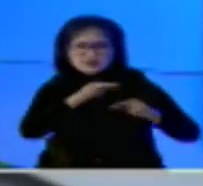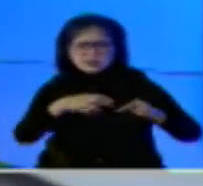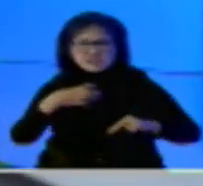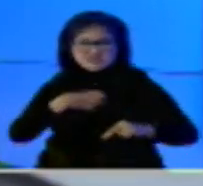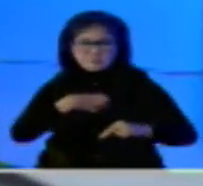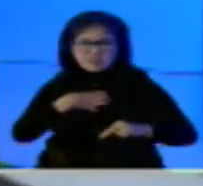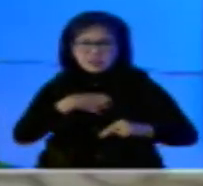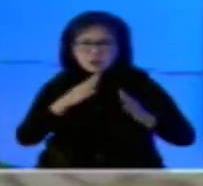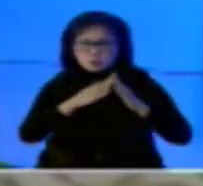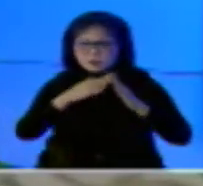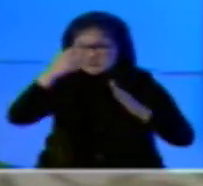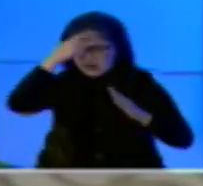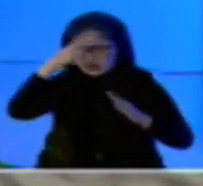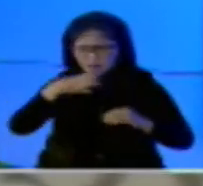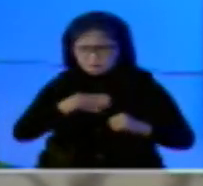Jiwa Sambang Lihum.